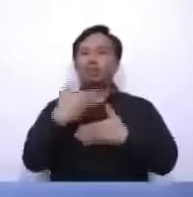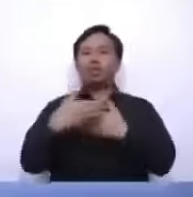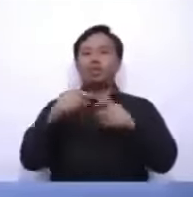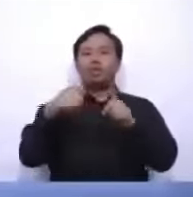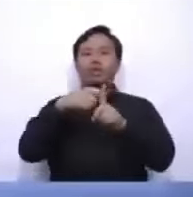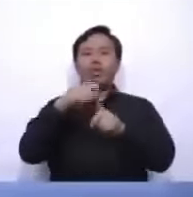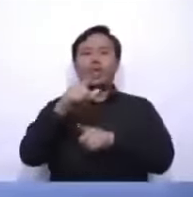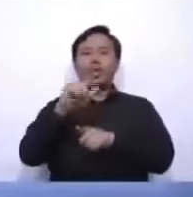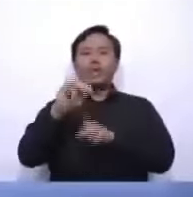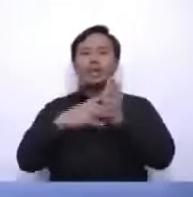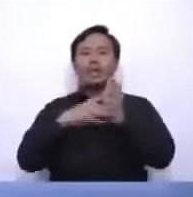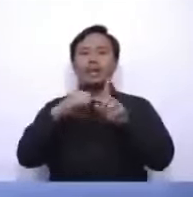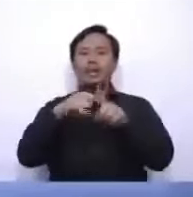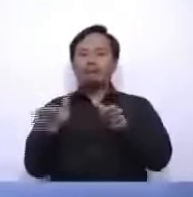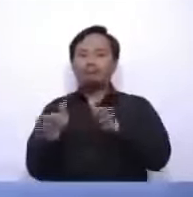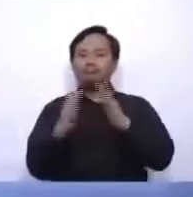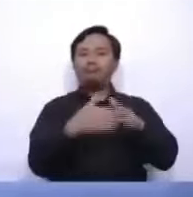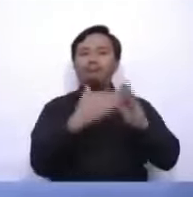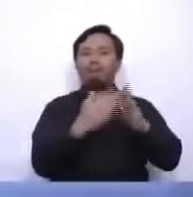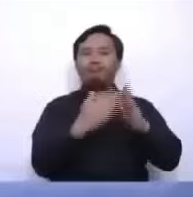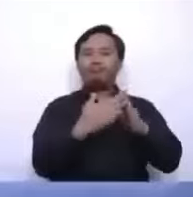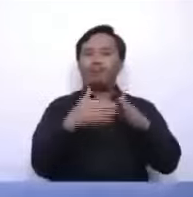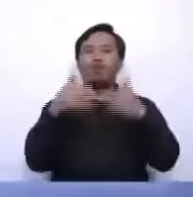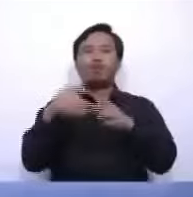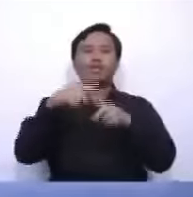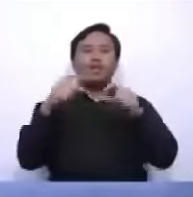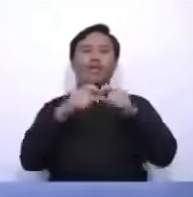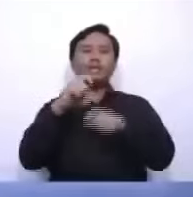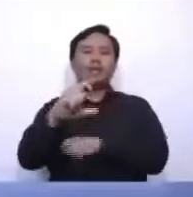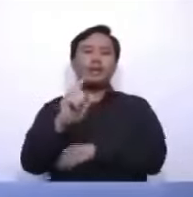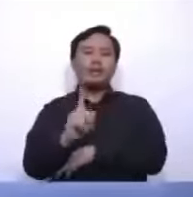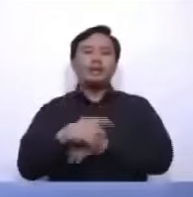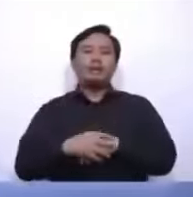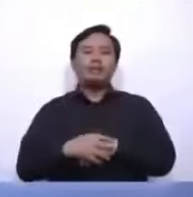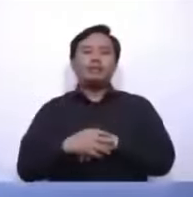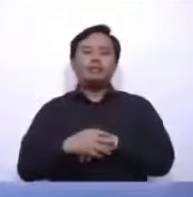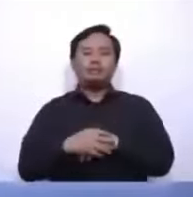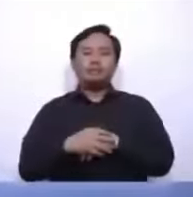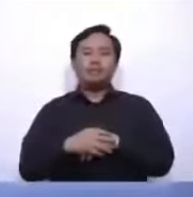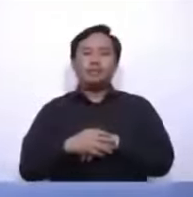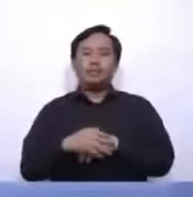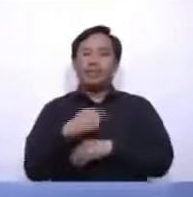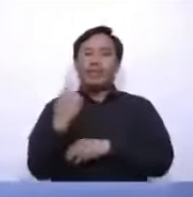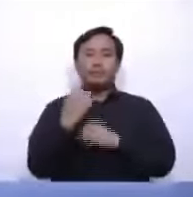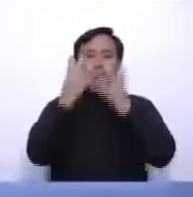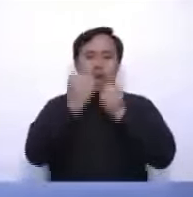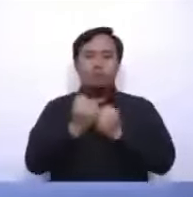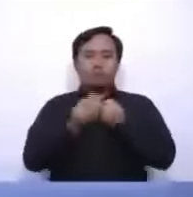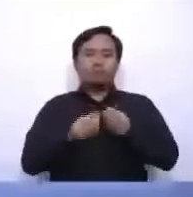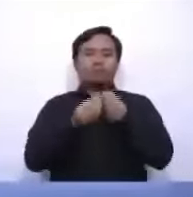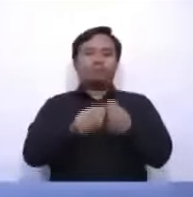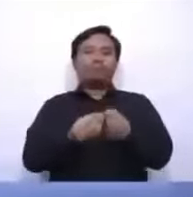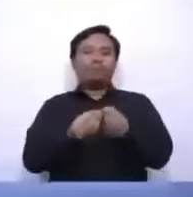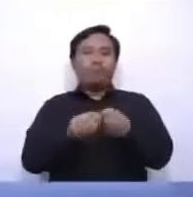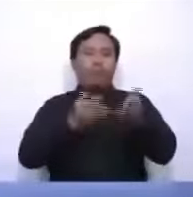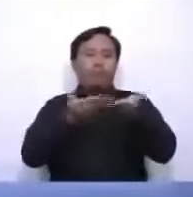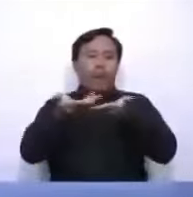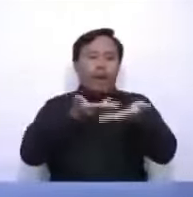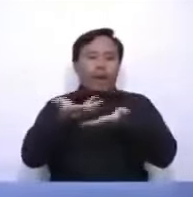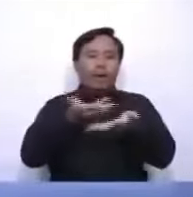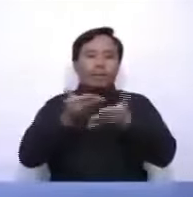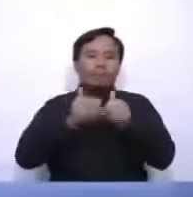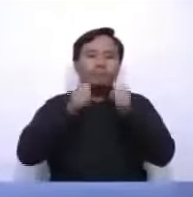terpadu dan berbasis untuk pelayanan TBC. Dengan demikian diharapkan kami mampu memberikan layanan